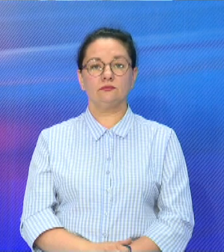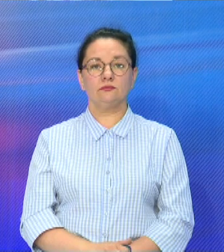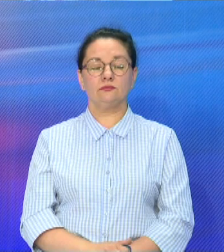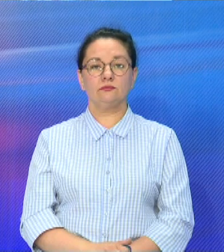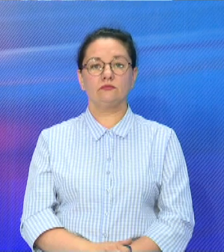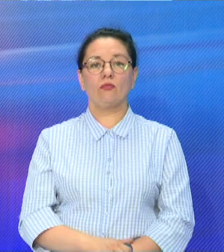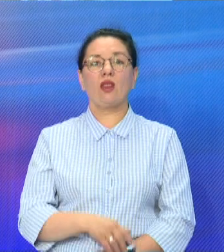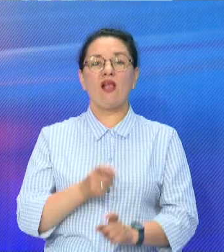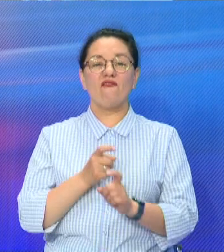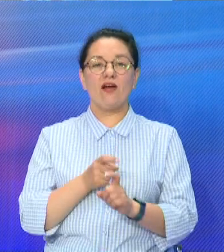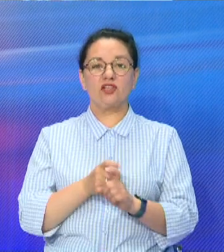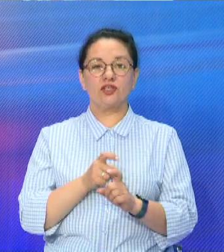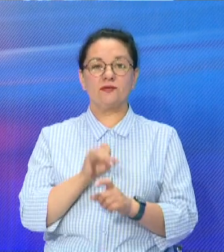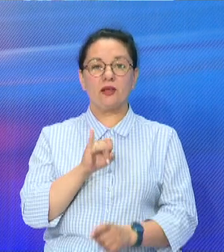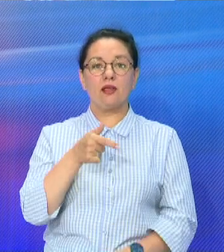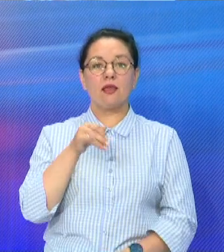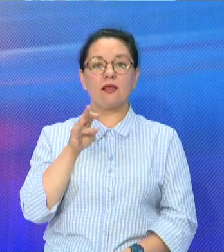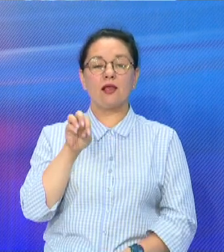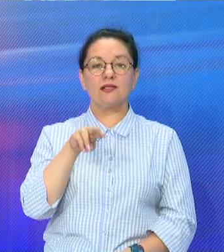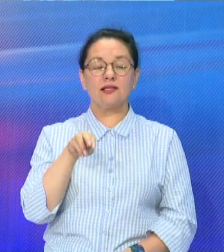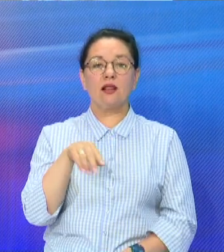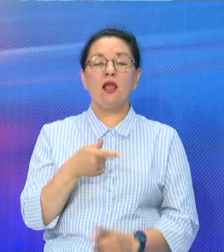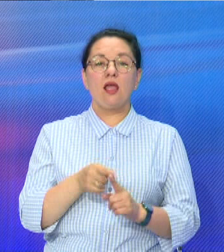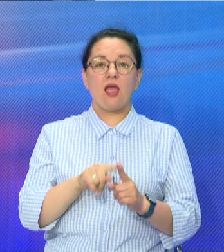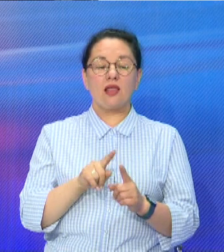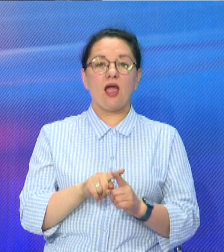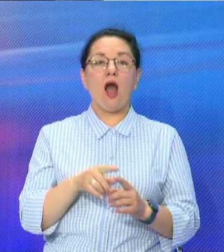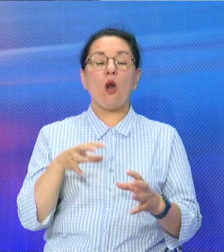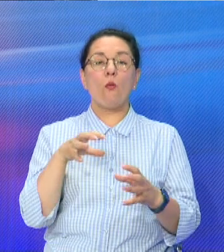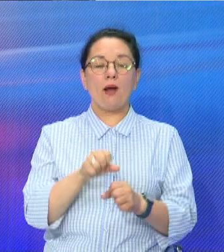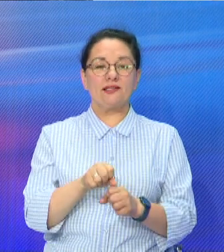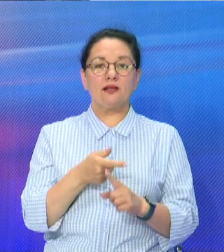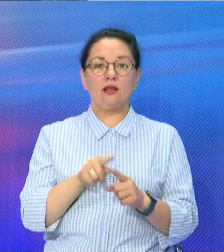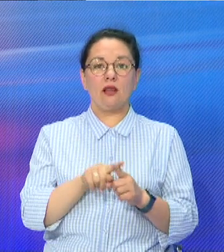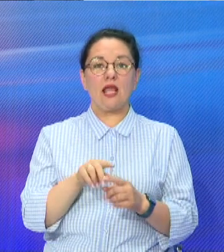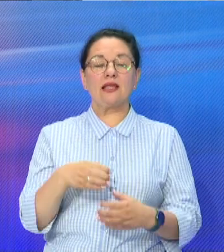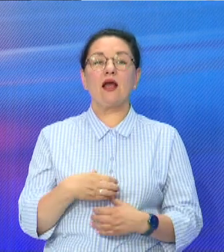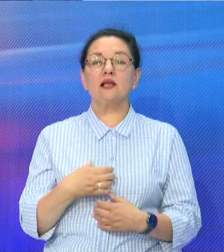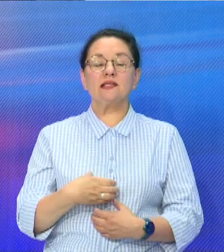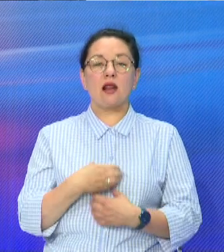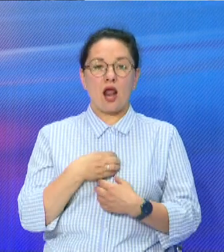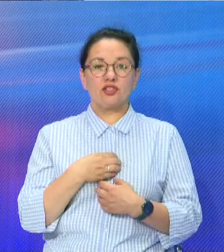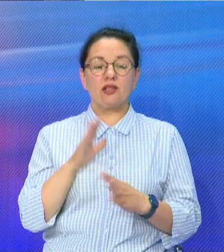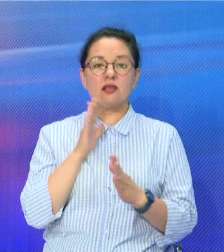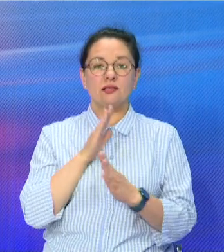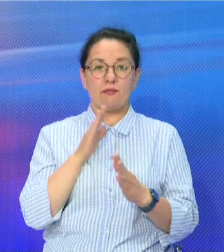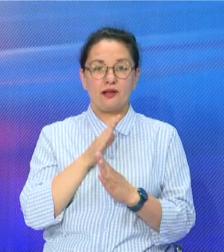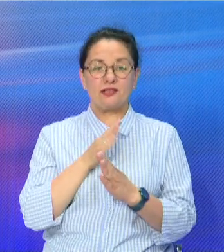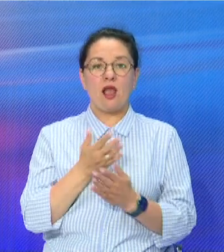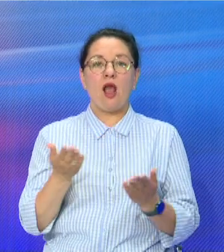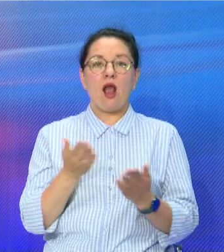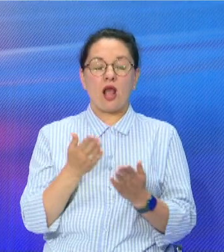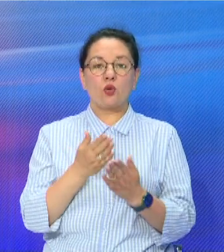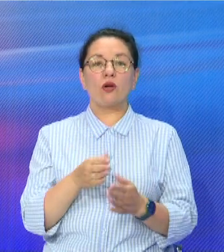фашизм геноцид ета и нацизм бездне и оккупация в это слово с вершине жу даст ных сторон их историй в видать яки и довелось а